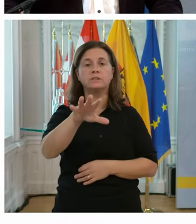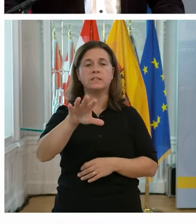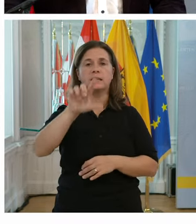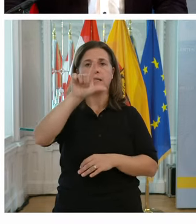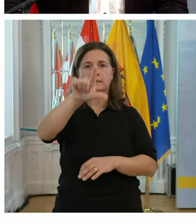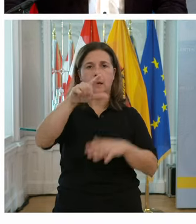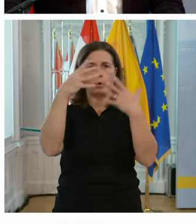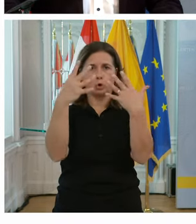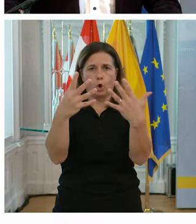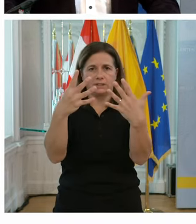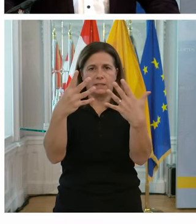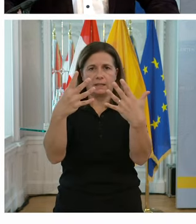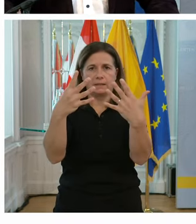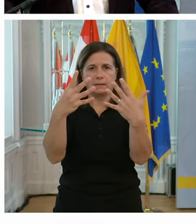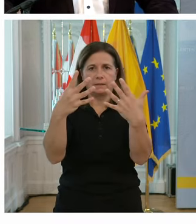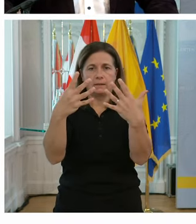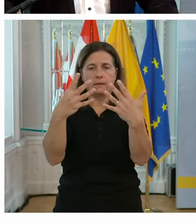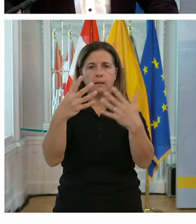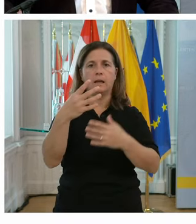1597